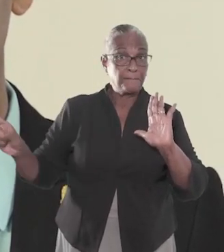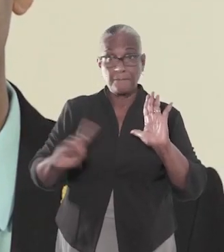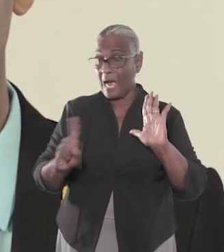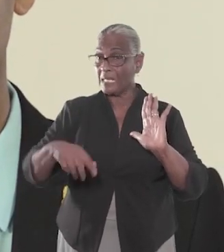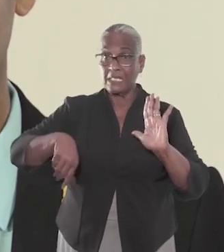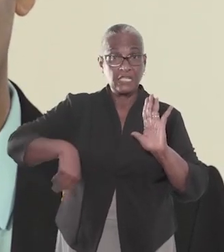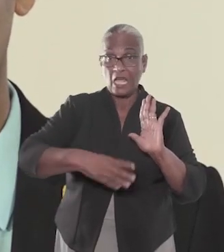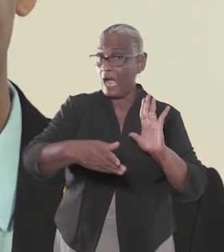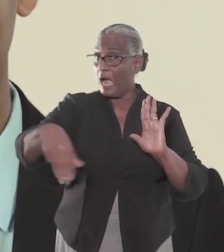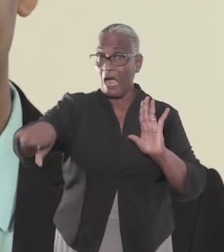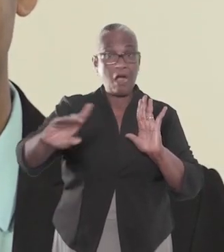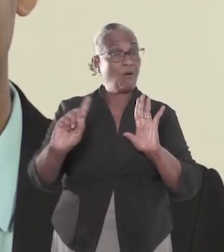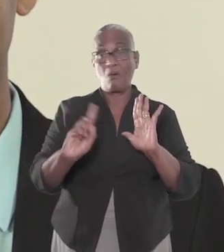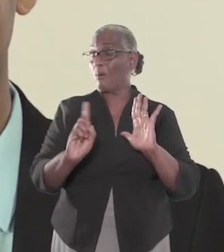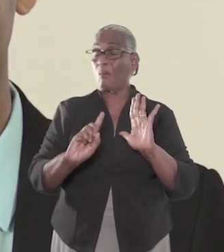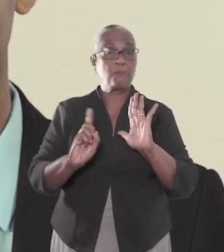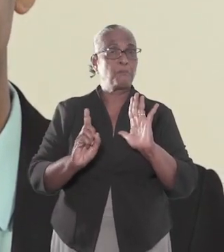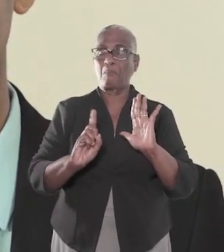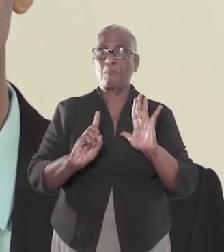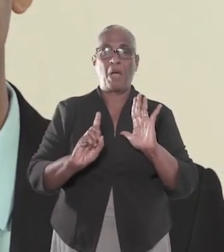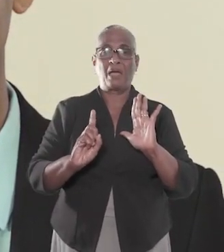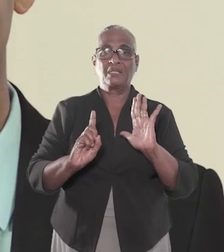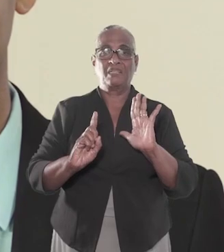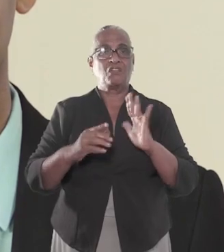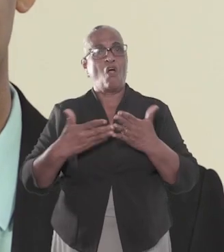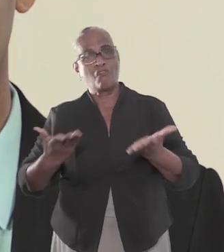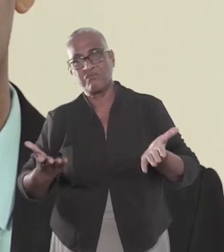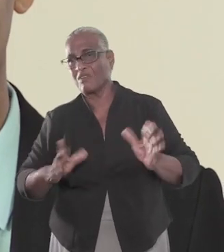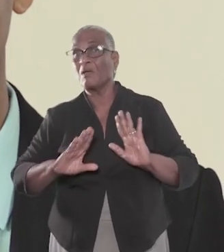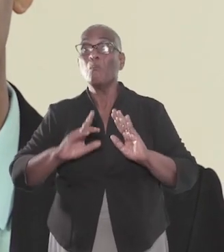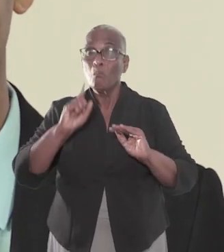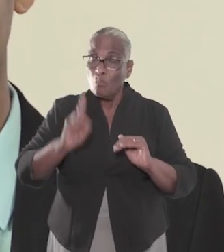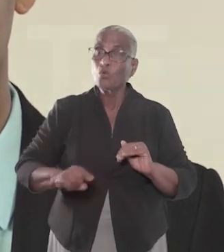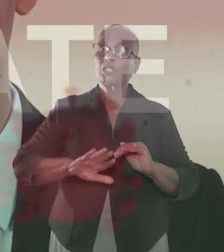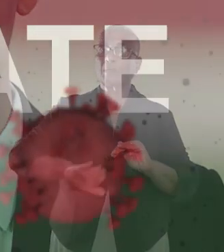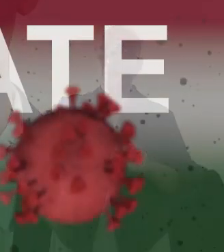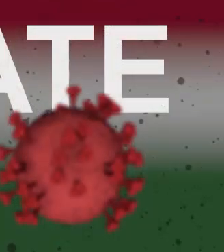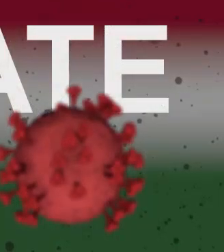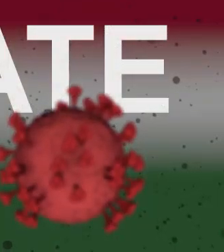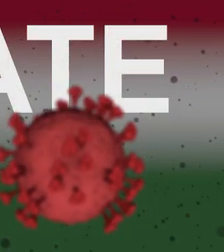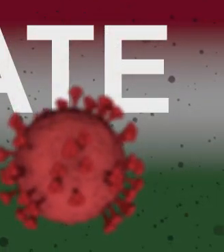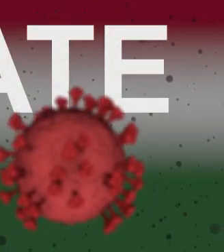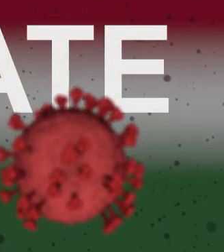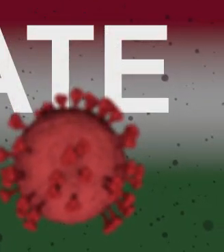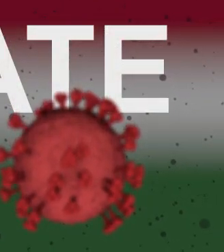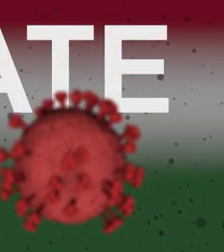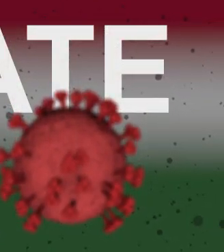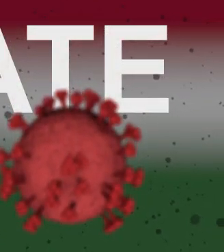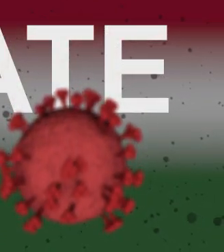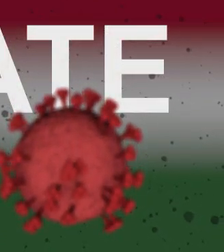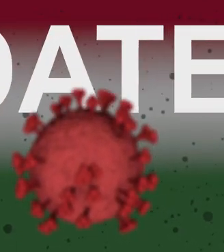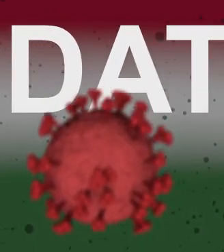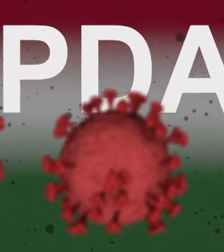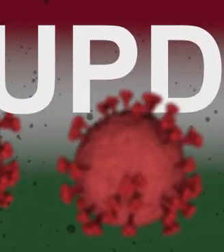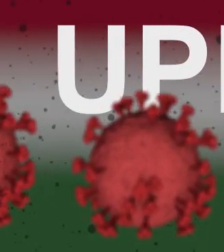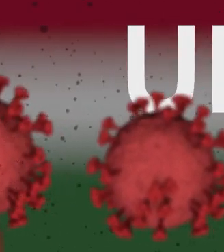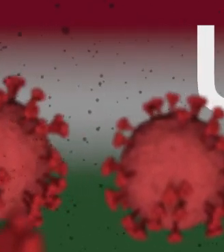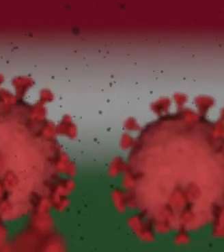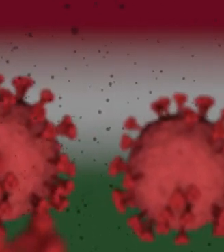buiten hun woning of verblijfsgelegenheden te begeven of te bevinden. MUZIEK